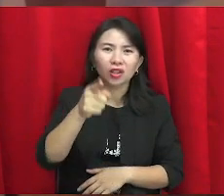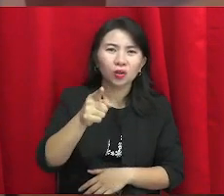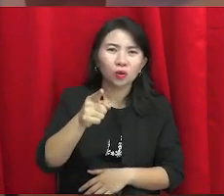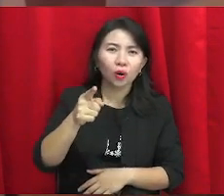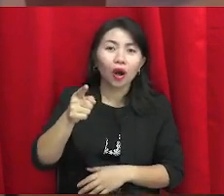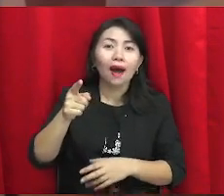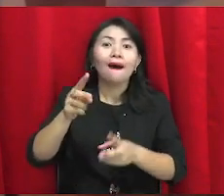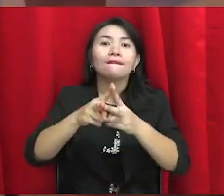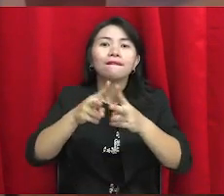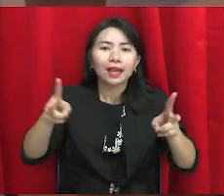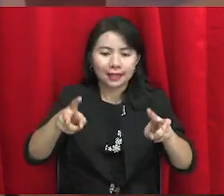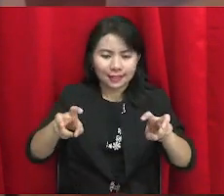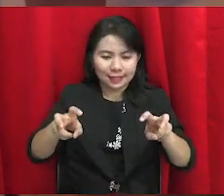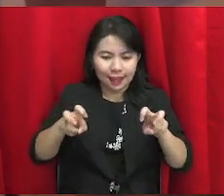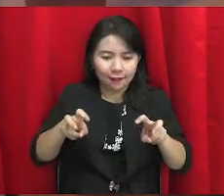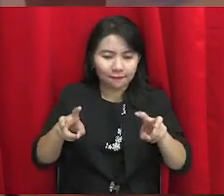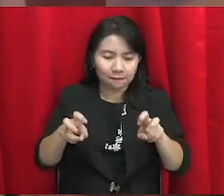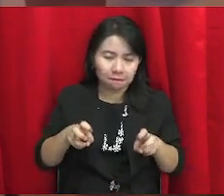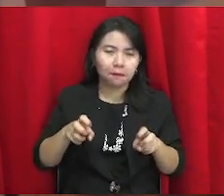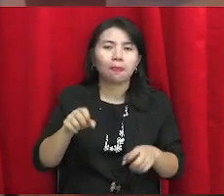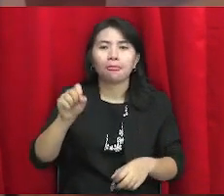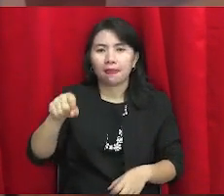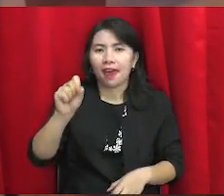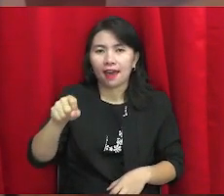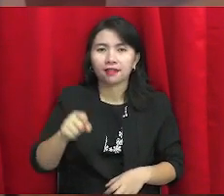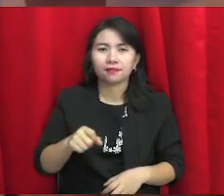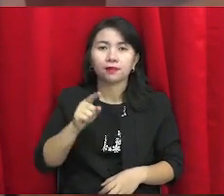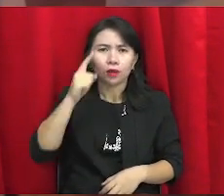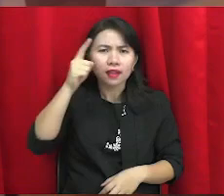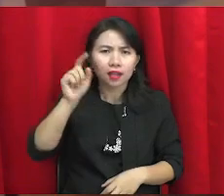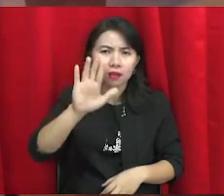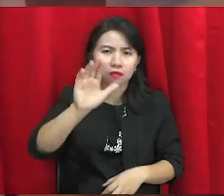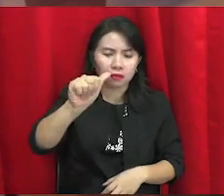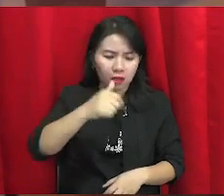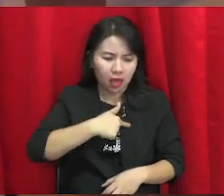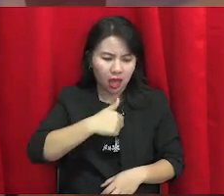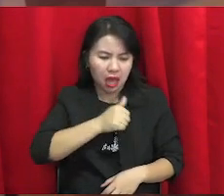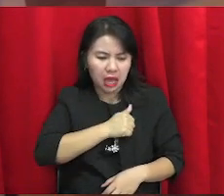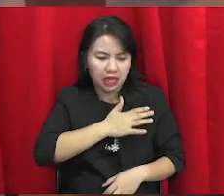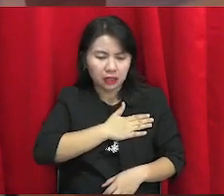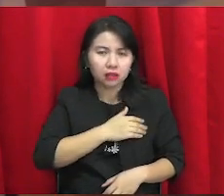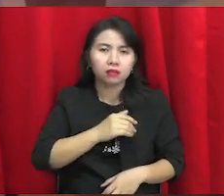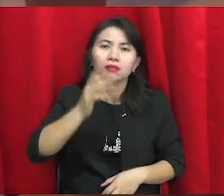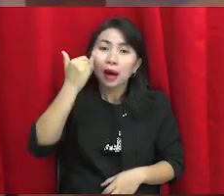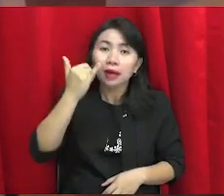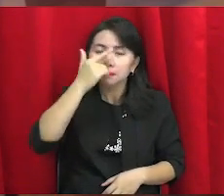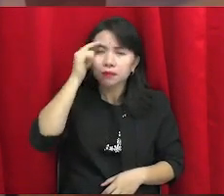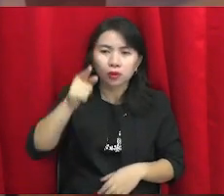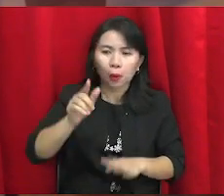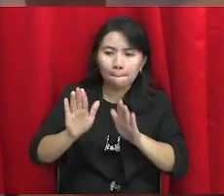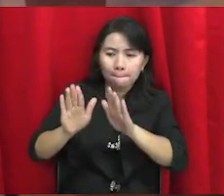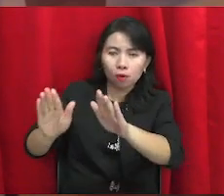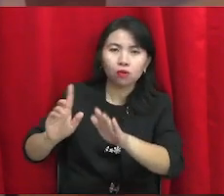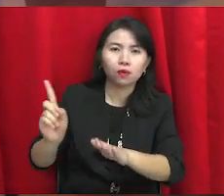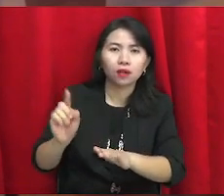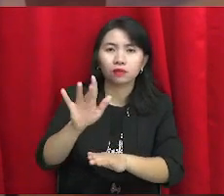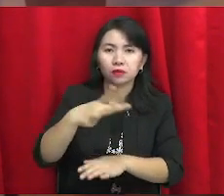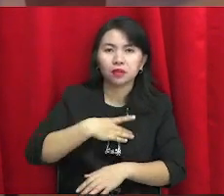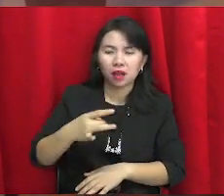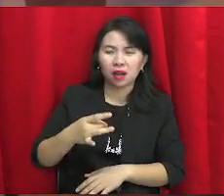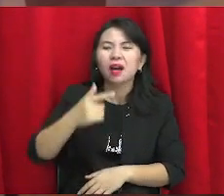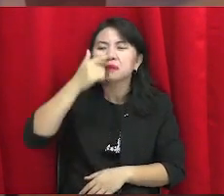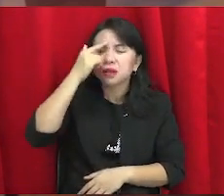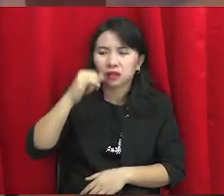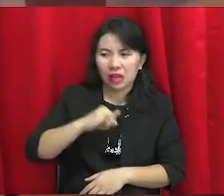selfish. Makasarili. Yeah. Okay? Makasarili ka. Kasi ang ini-insist mo, yung gusto mo, kasi gusto mo